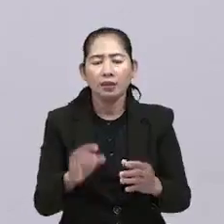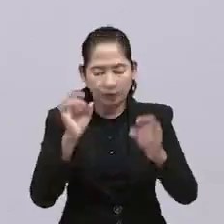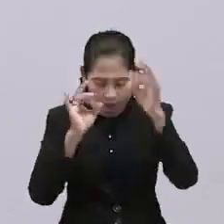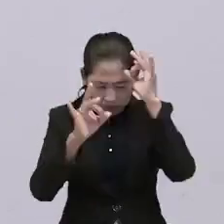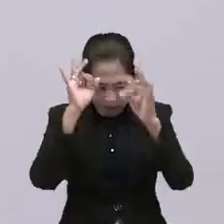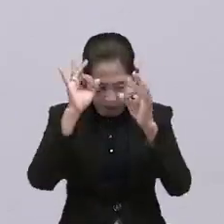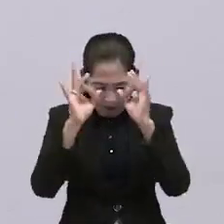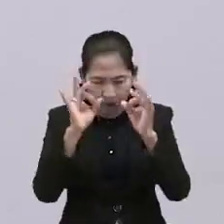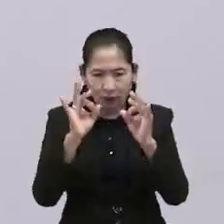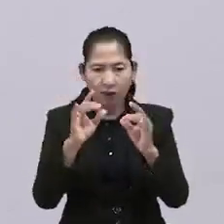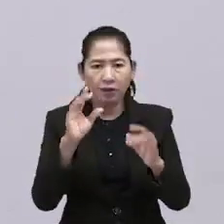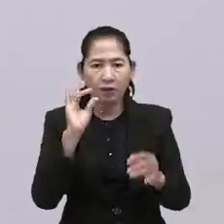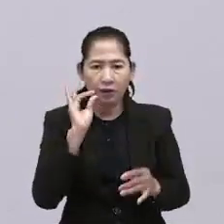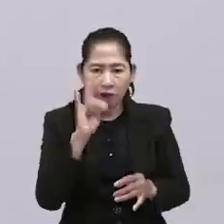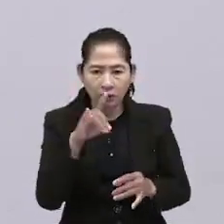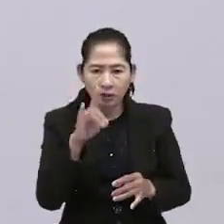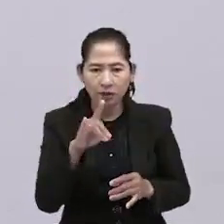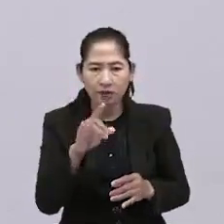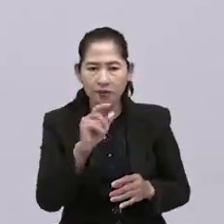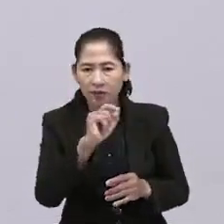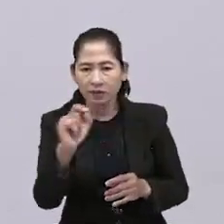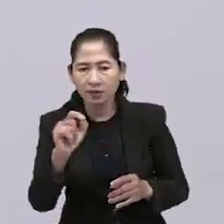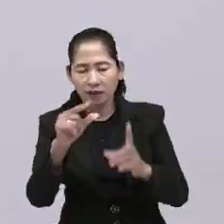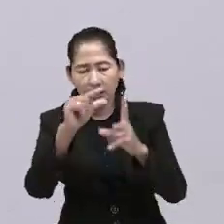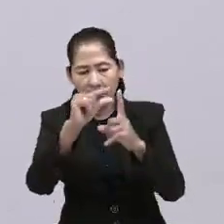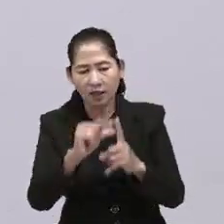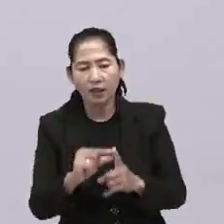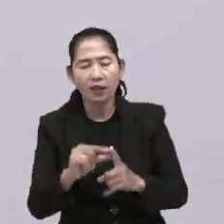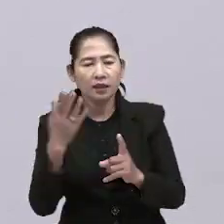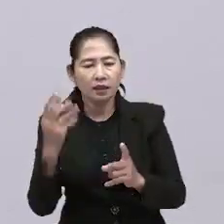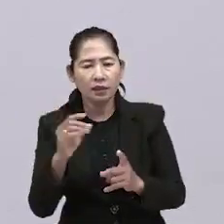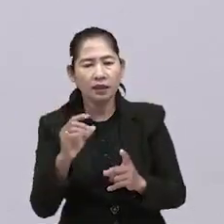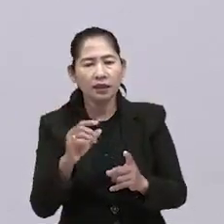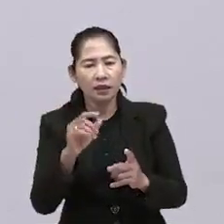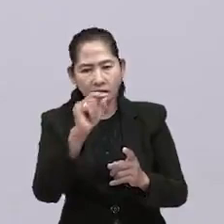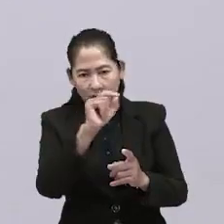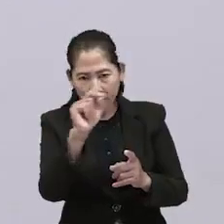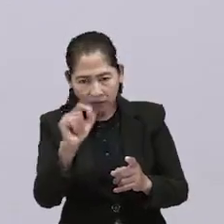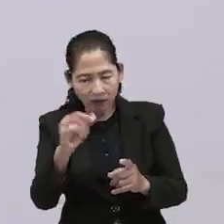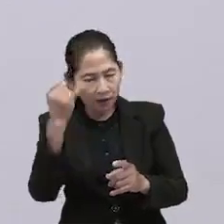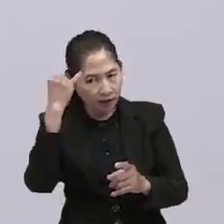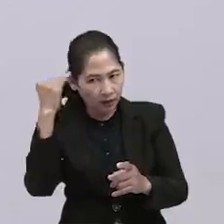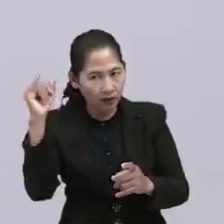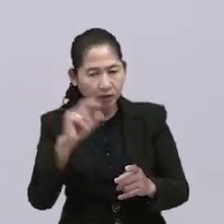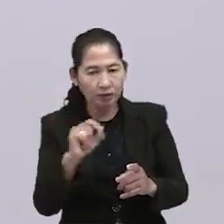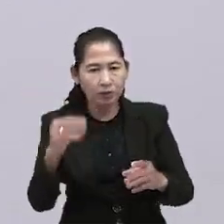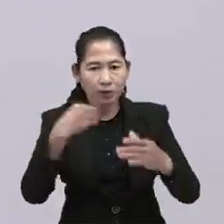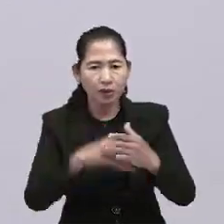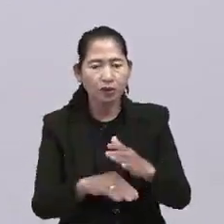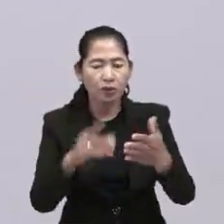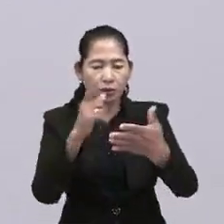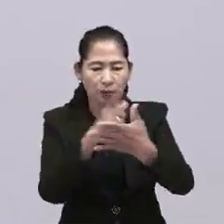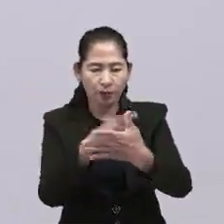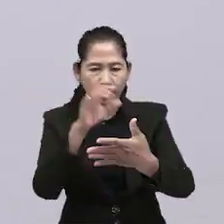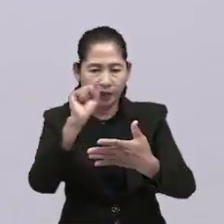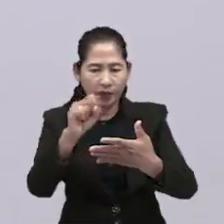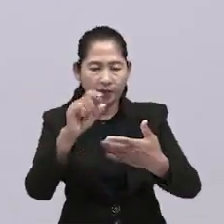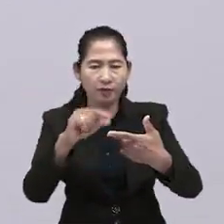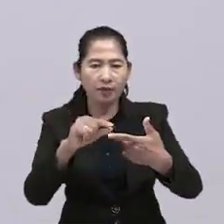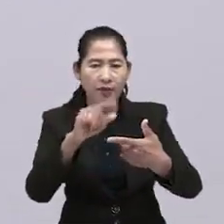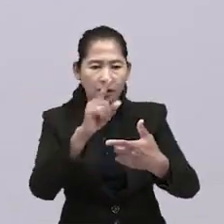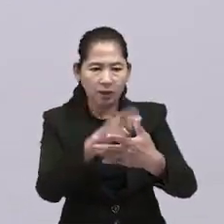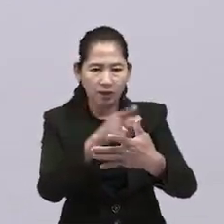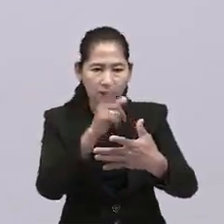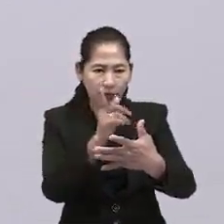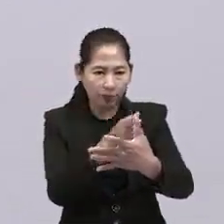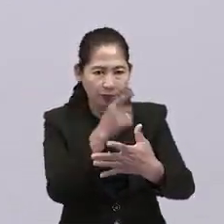រិនីអំពីសត្វអត់សរសេរជាកថាខណ្ឌទេគឺសរសេរតែងសេចក្តីដែលមានបញ្ចូលផ្ដើមតួនិងបញ្ចប់